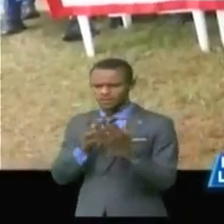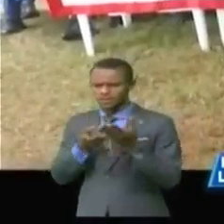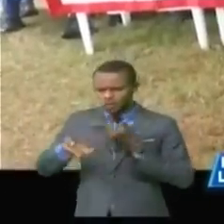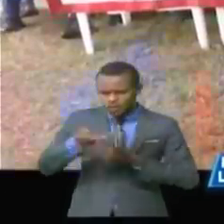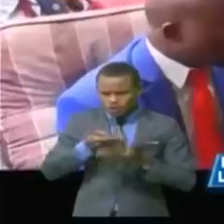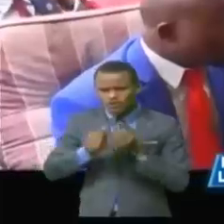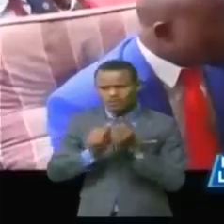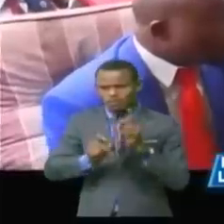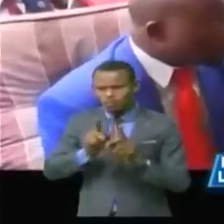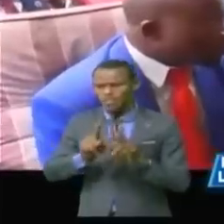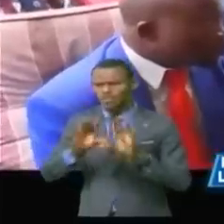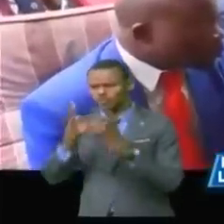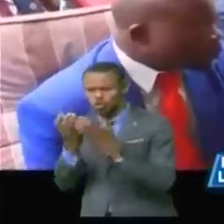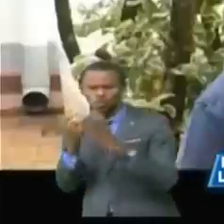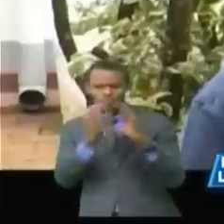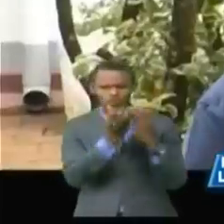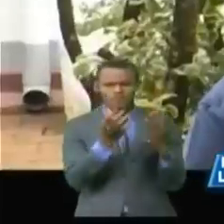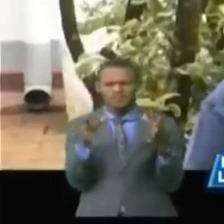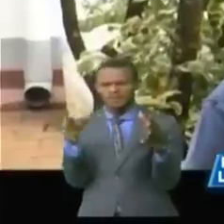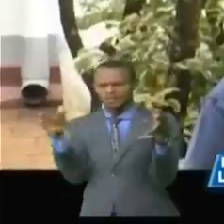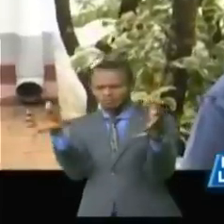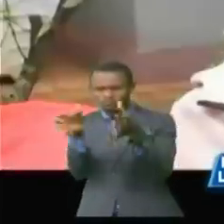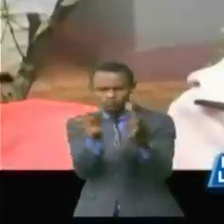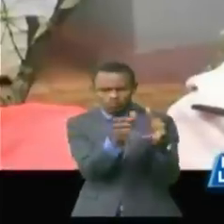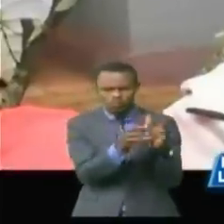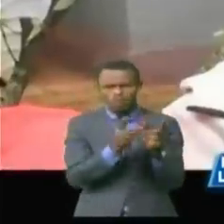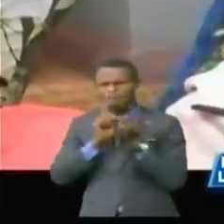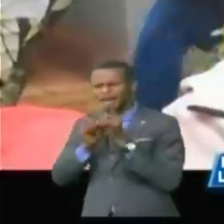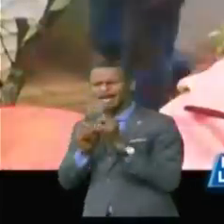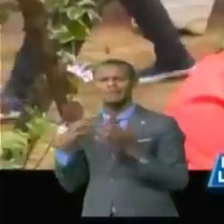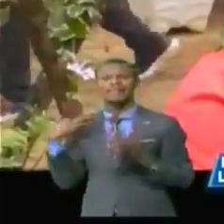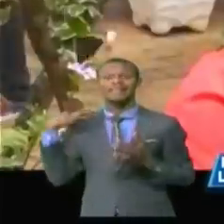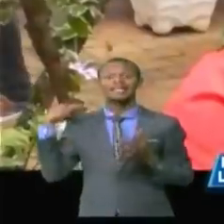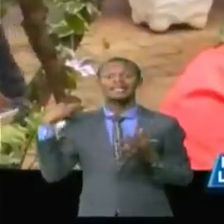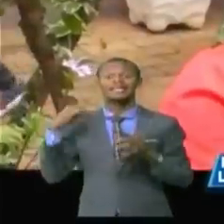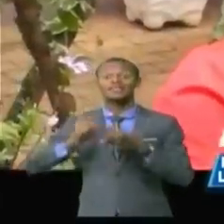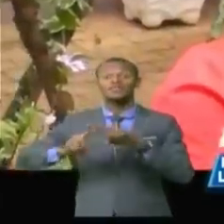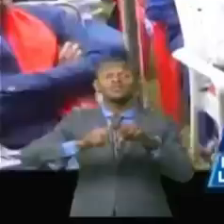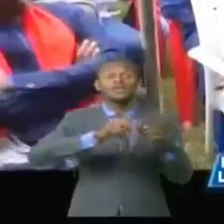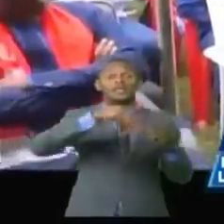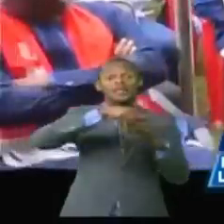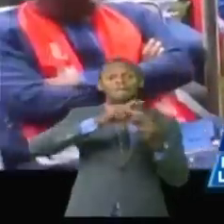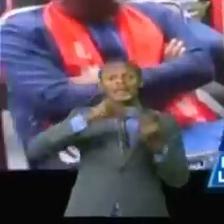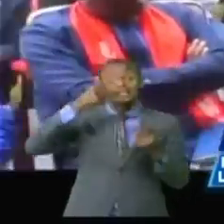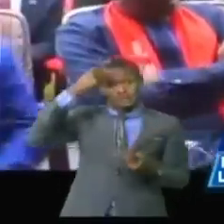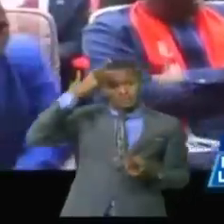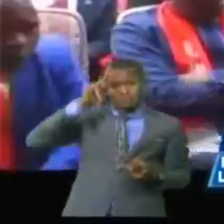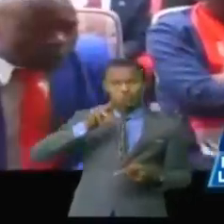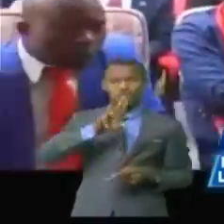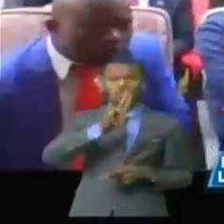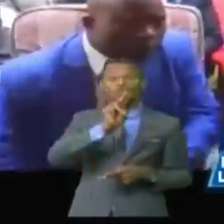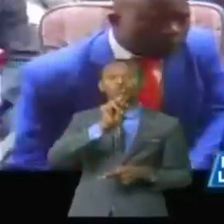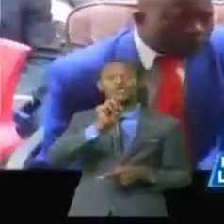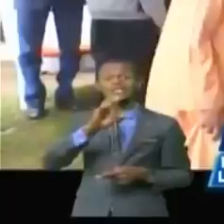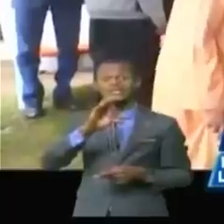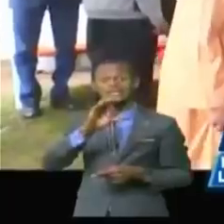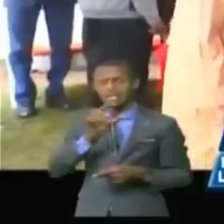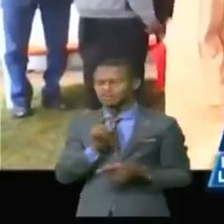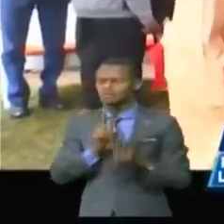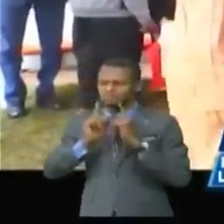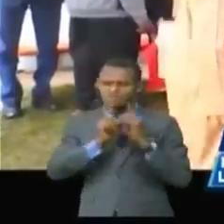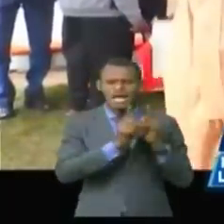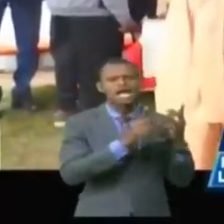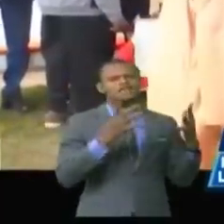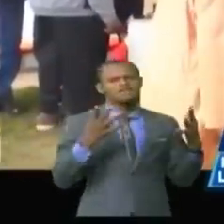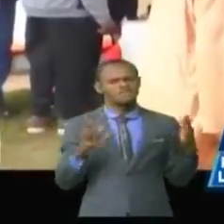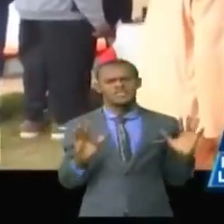Sud Kivu, notamment les différents candidats de l'UNC Sud Kivu aux élections de décembre 2023, les notables, les